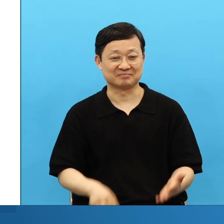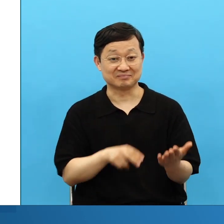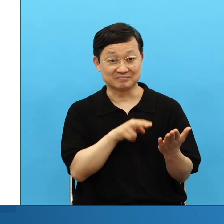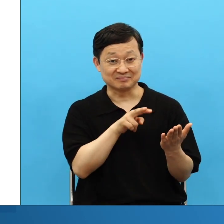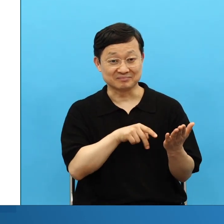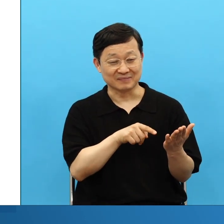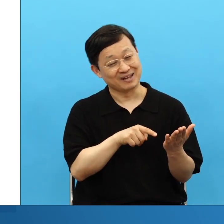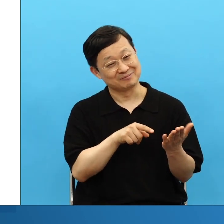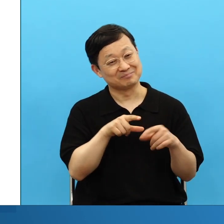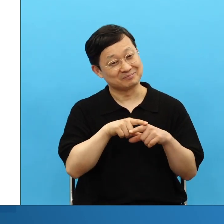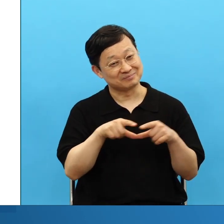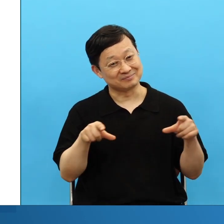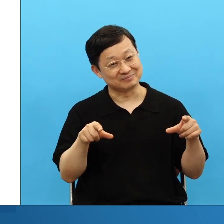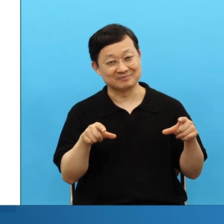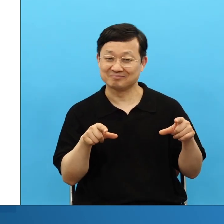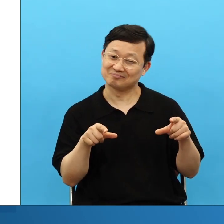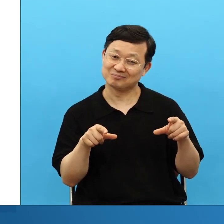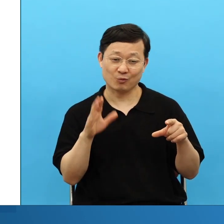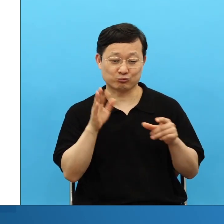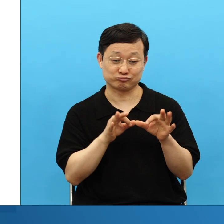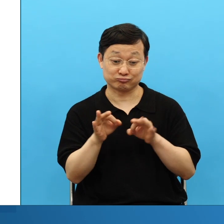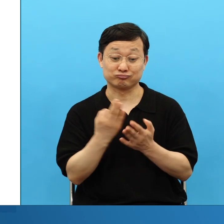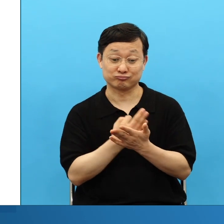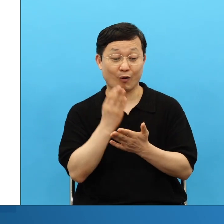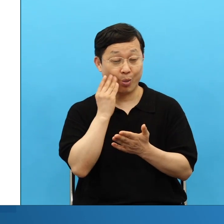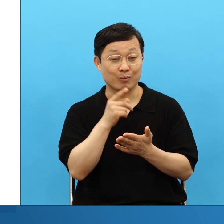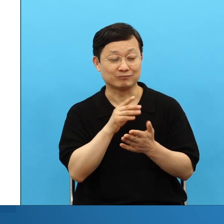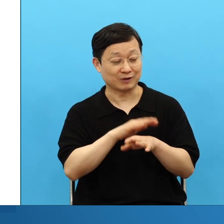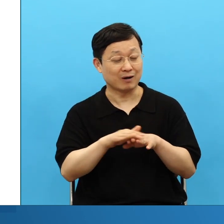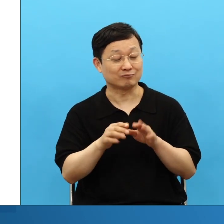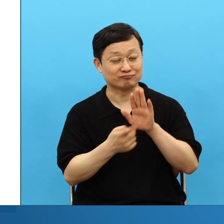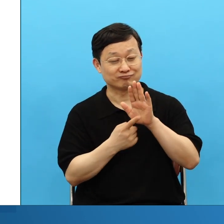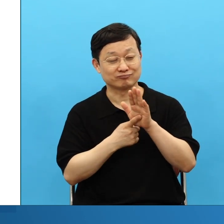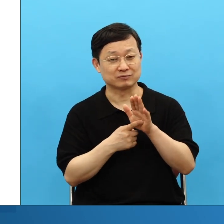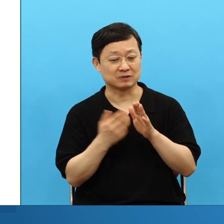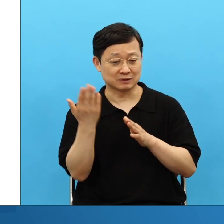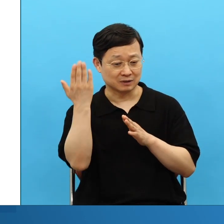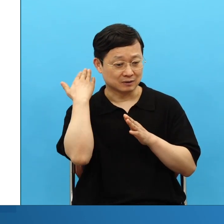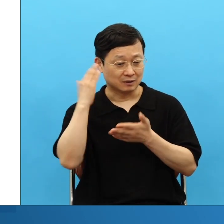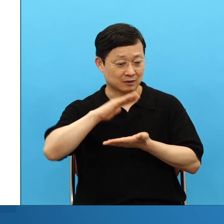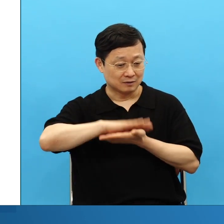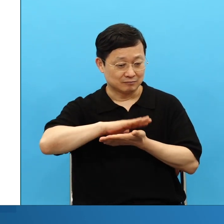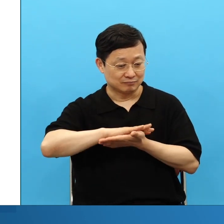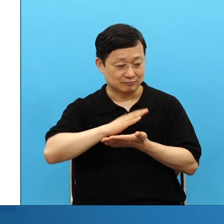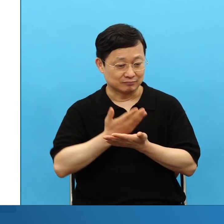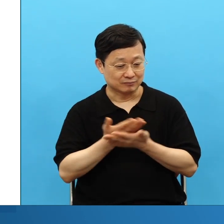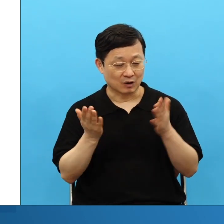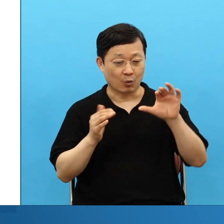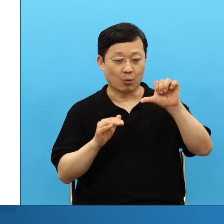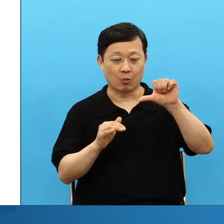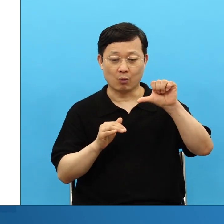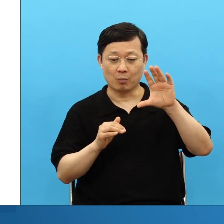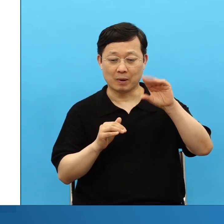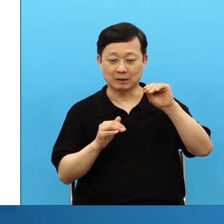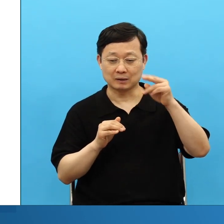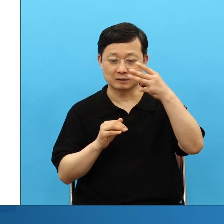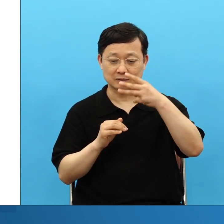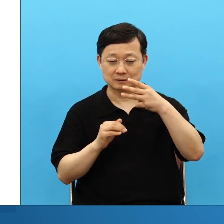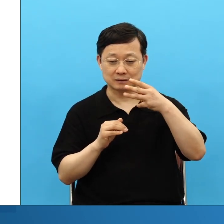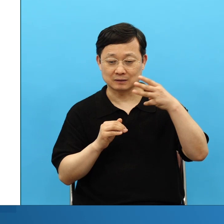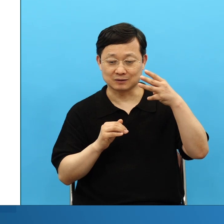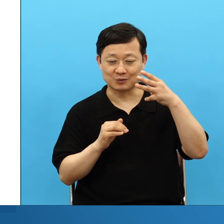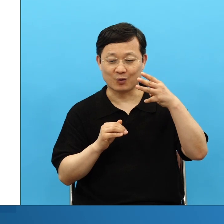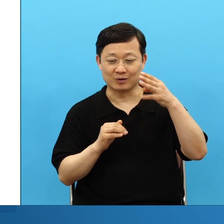아닙니다. 이거 시중에 그래도 꽤 팔려요. 지난달에 인쇄가 5만 한 3천 원